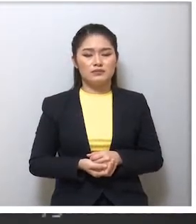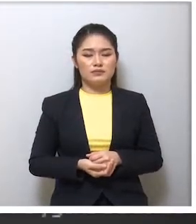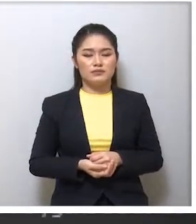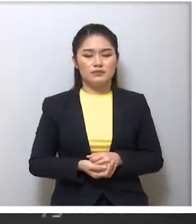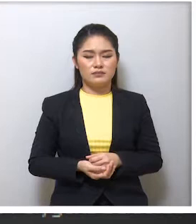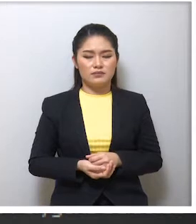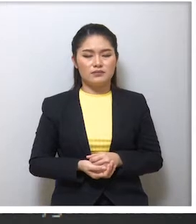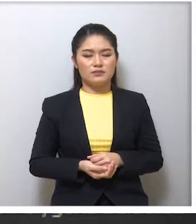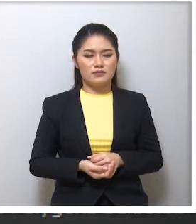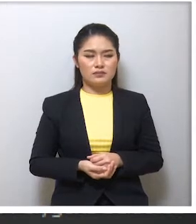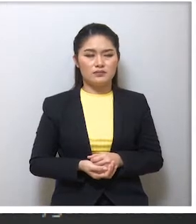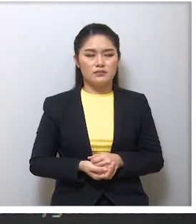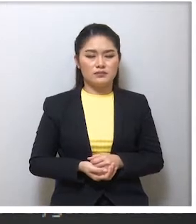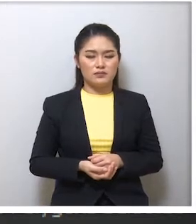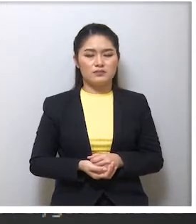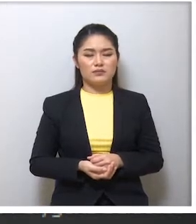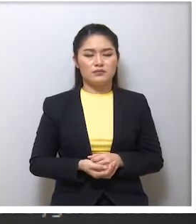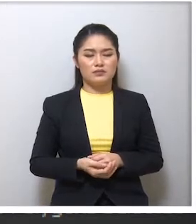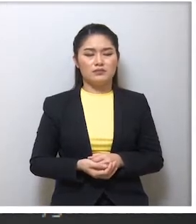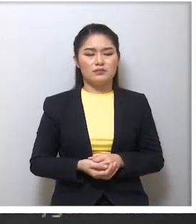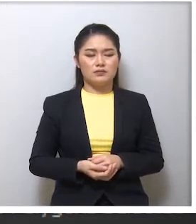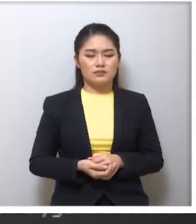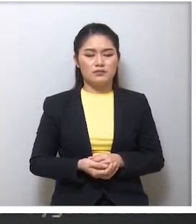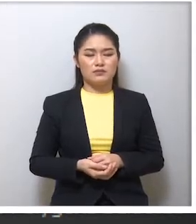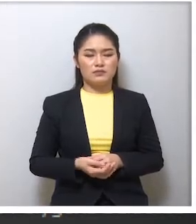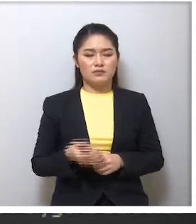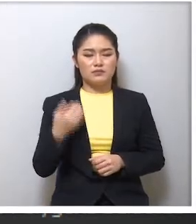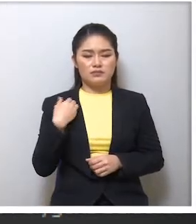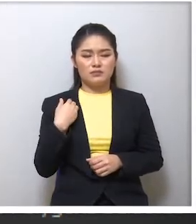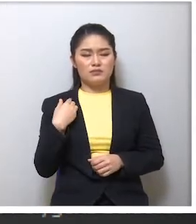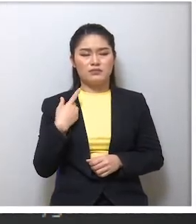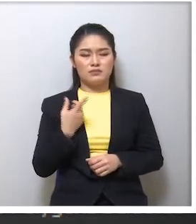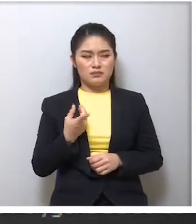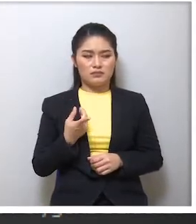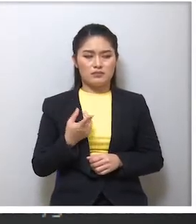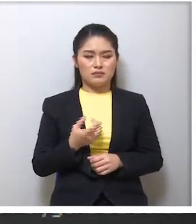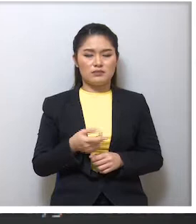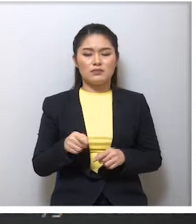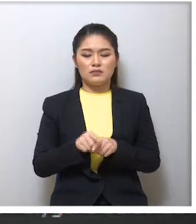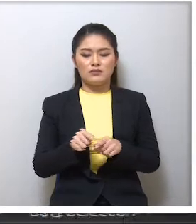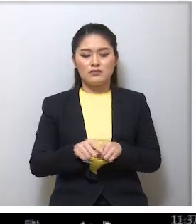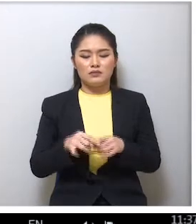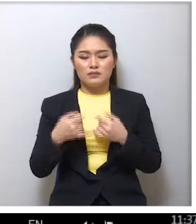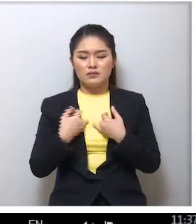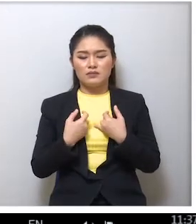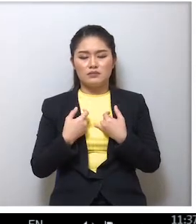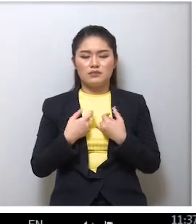ให้เลือกตัวนี้กับตัวนี้นี่อันเดียวกันนะของตัวนี้อันเดียวกัน